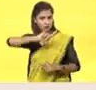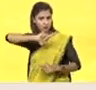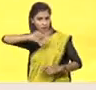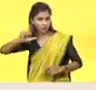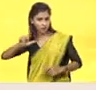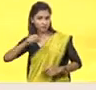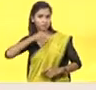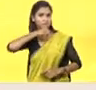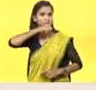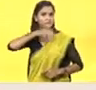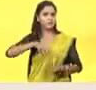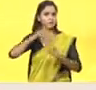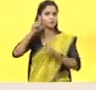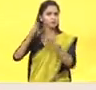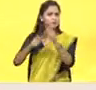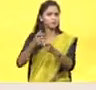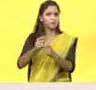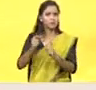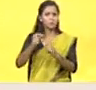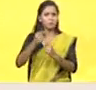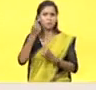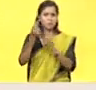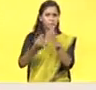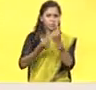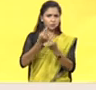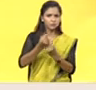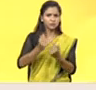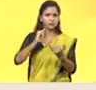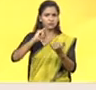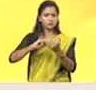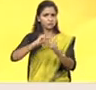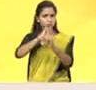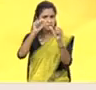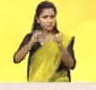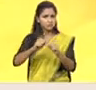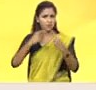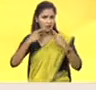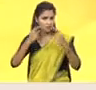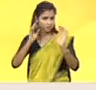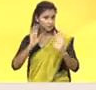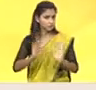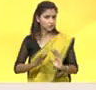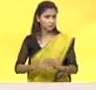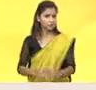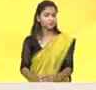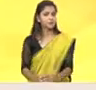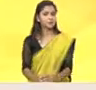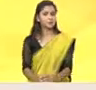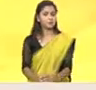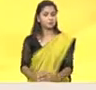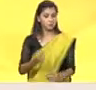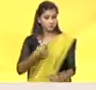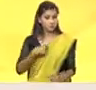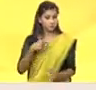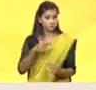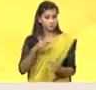युवाओं को पॉलिटिकल सिस्टम से जोड़ने का आह्वान किया है। मेरी इस बात